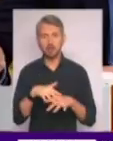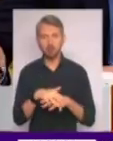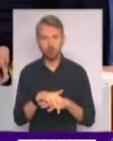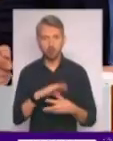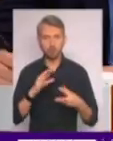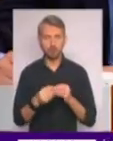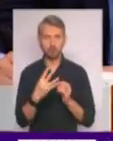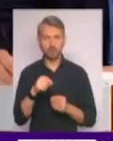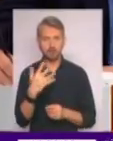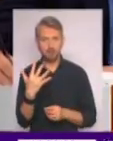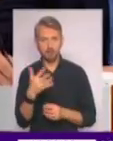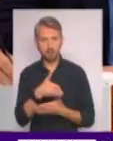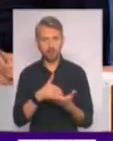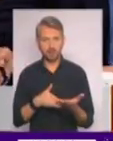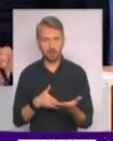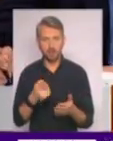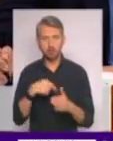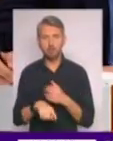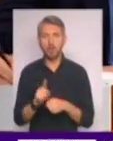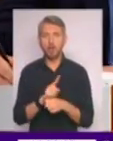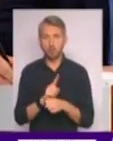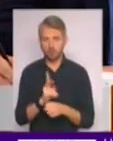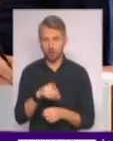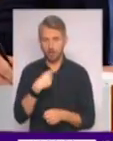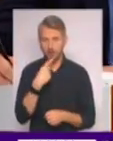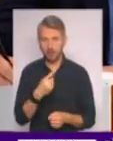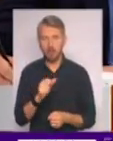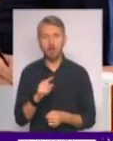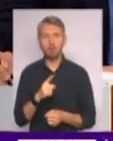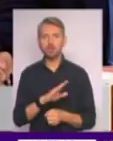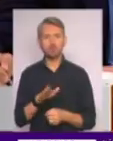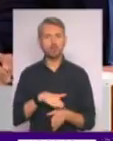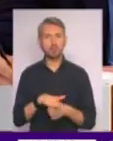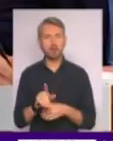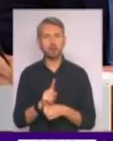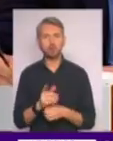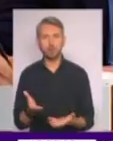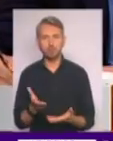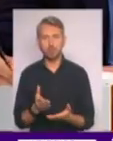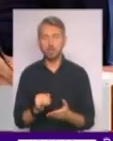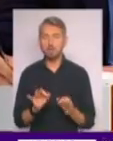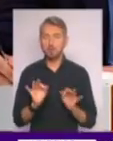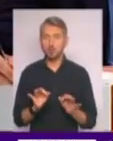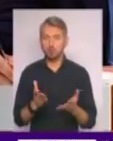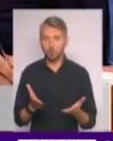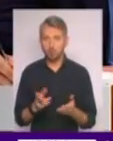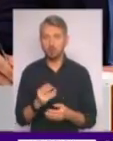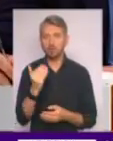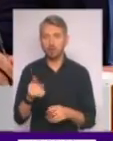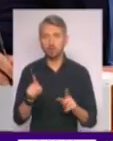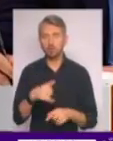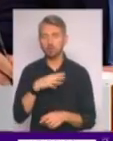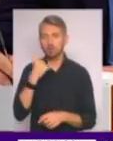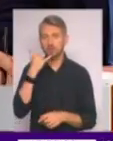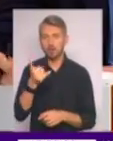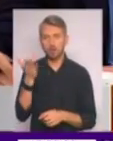получается 4,5, половина. То есть норма, как говорят. А почему же не выполняют норму? И, между прочим, вот к вам тоже звонили